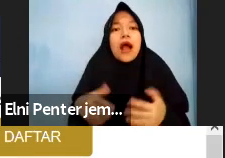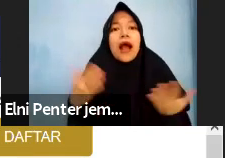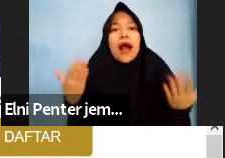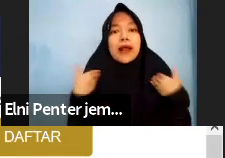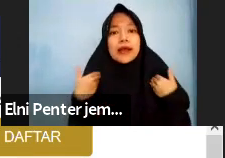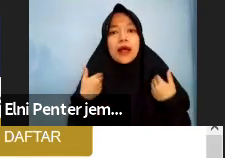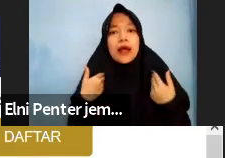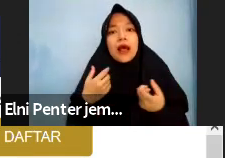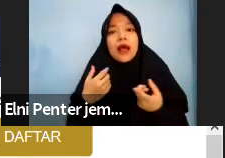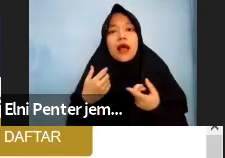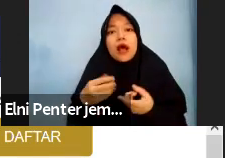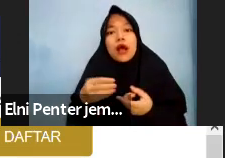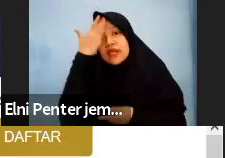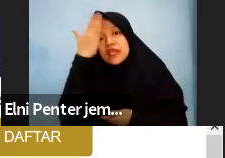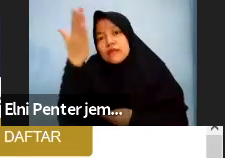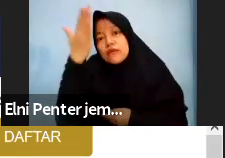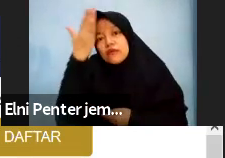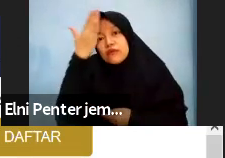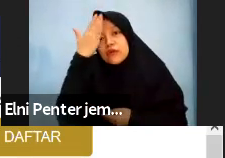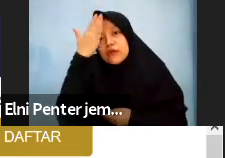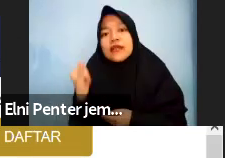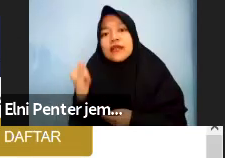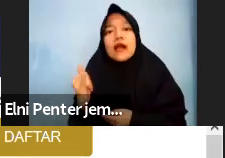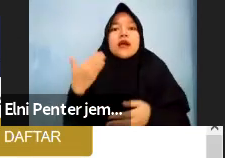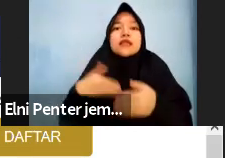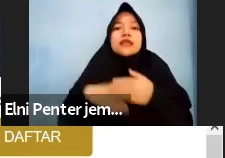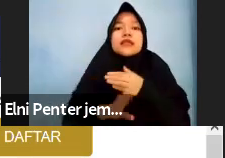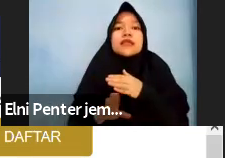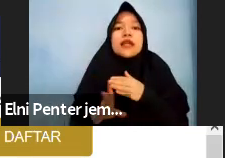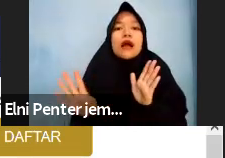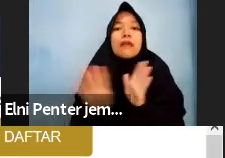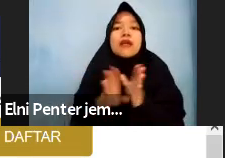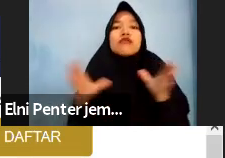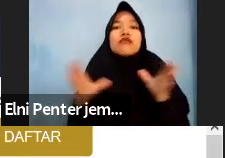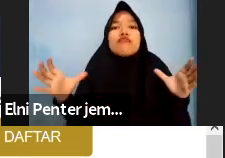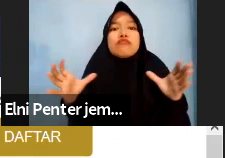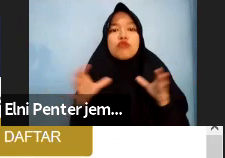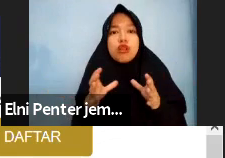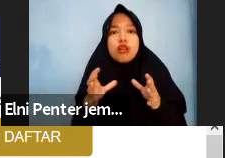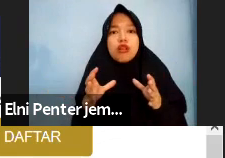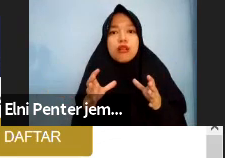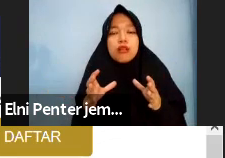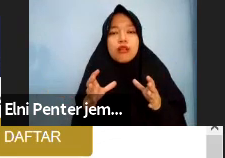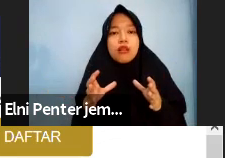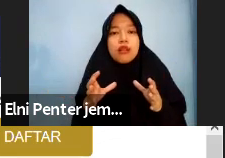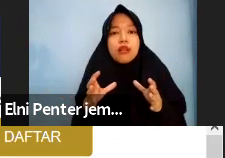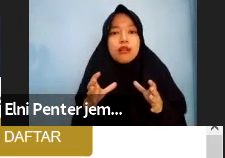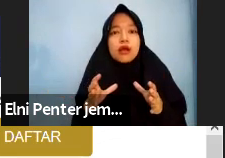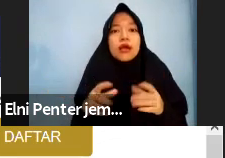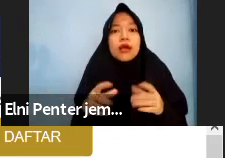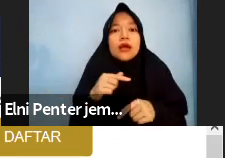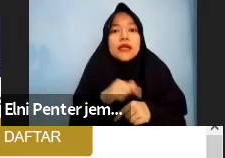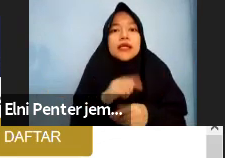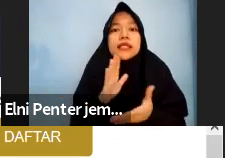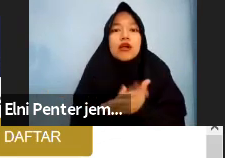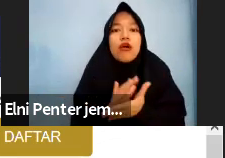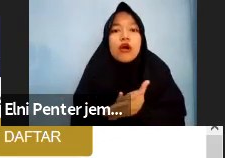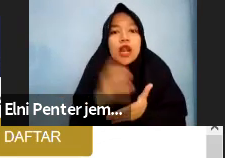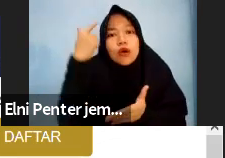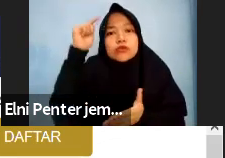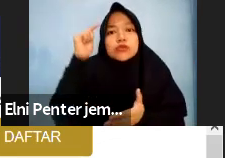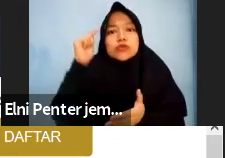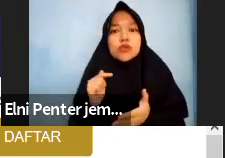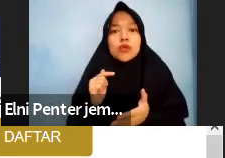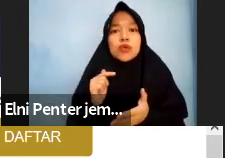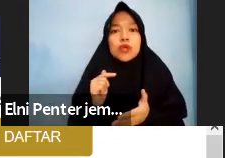Nah kalau ini kalau ada 35 judul Satu hari aja dibagi ke siswa-siswinya disuruh